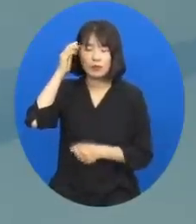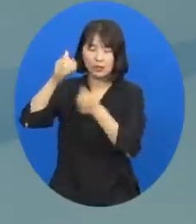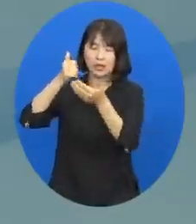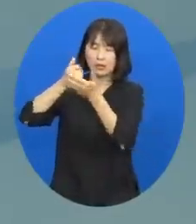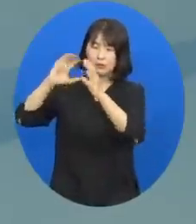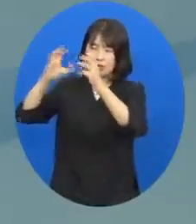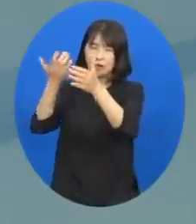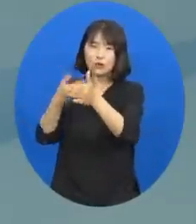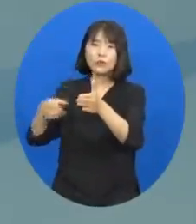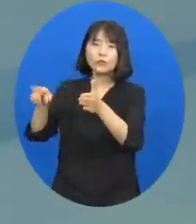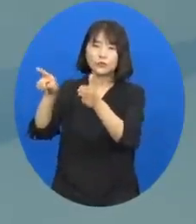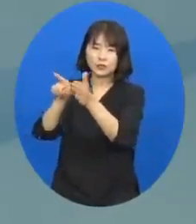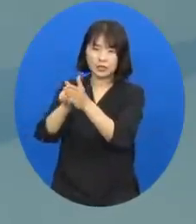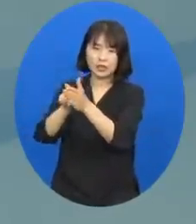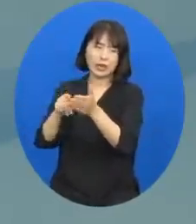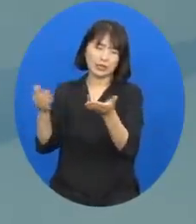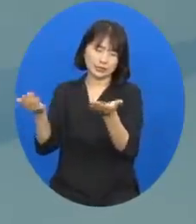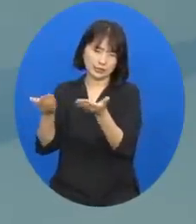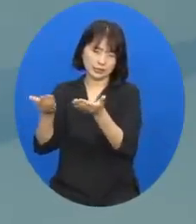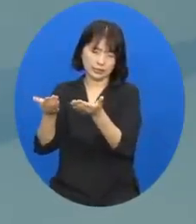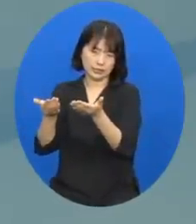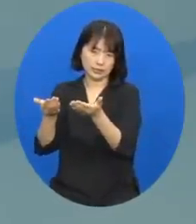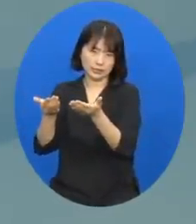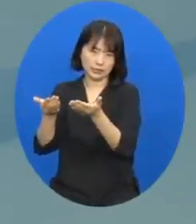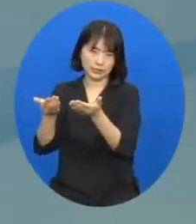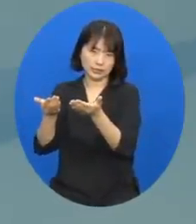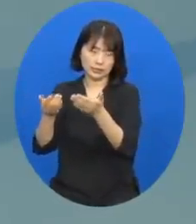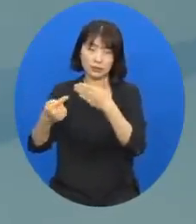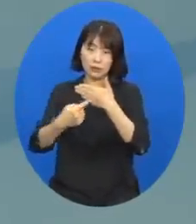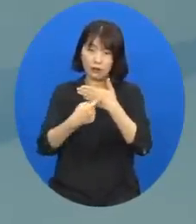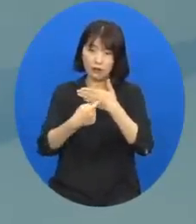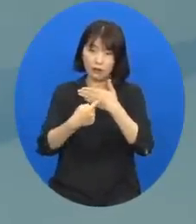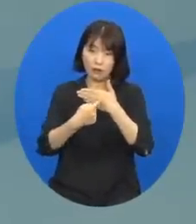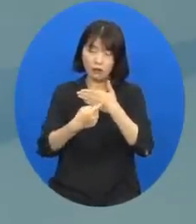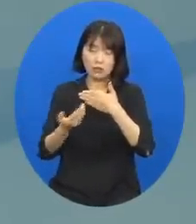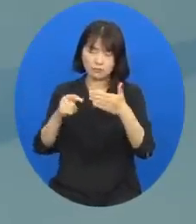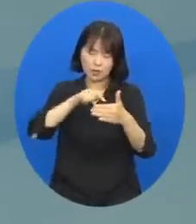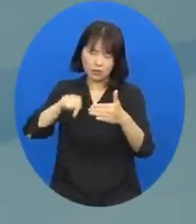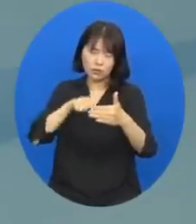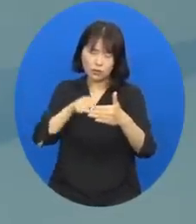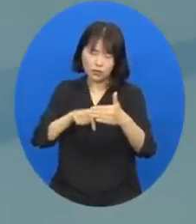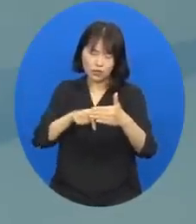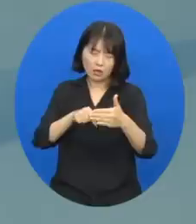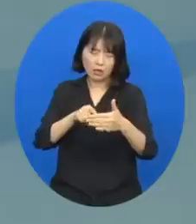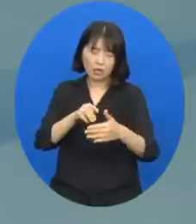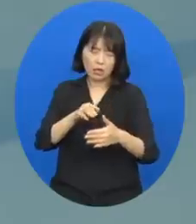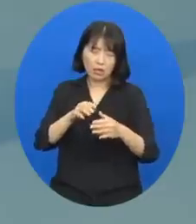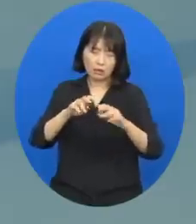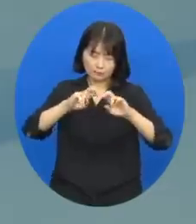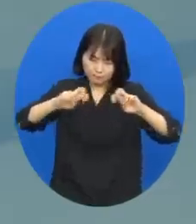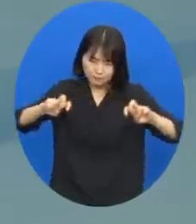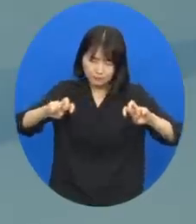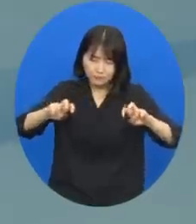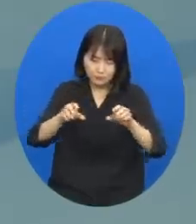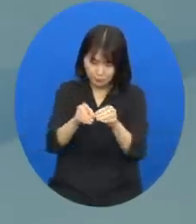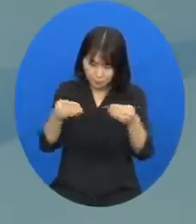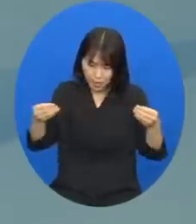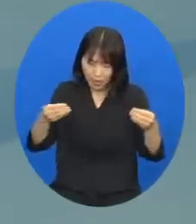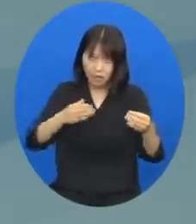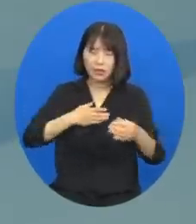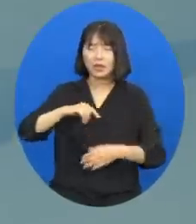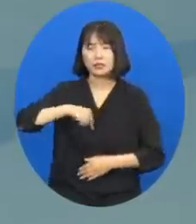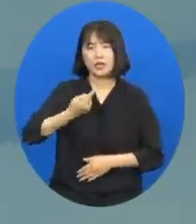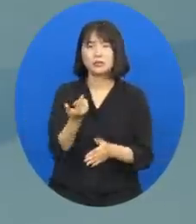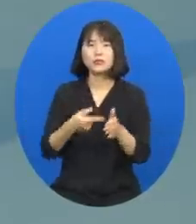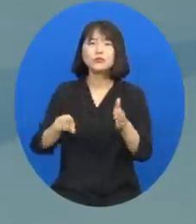일한다고 했지만 실은 나 자신을 위한 것이 아닐까 시기는 요 네 안에 감추어져